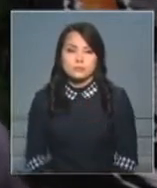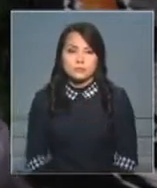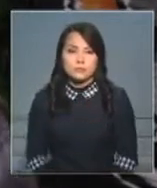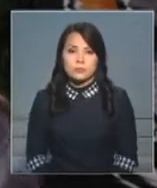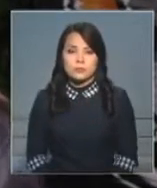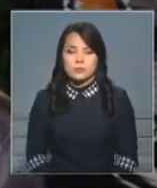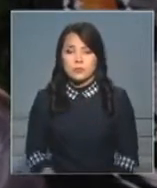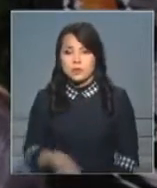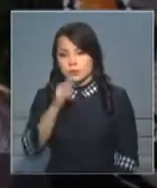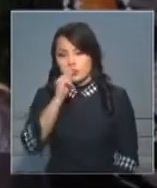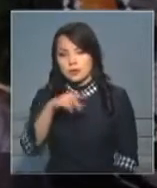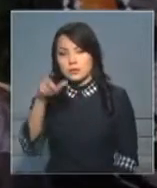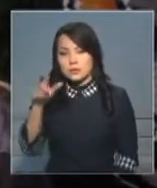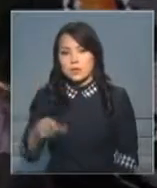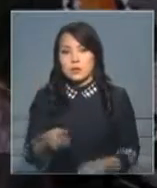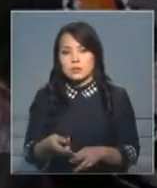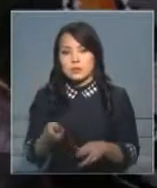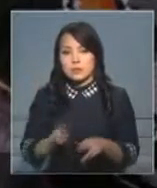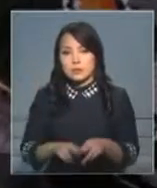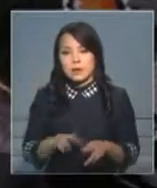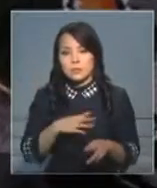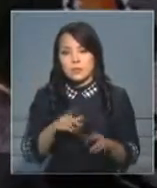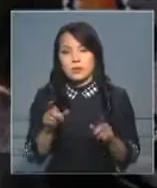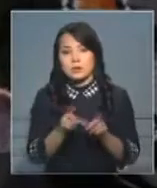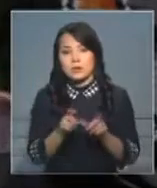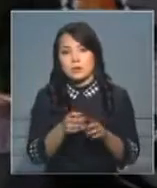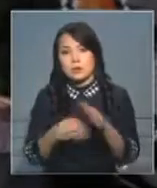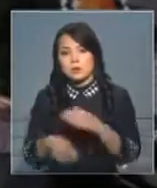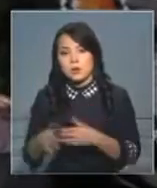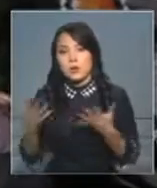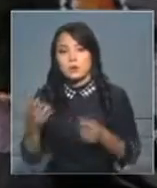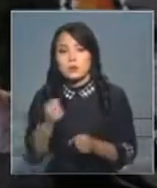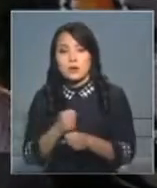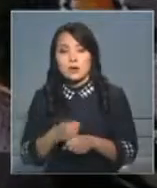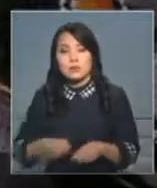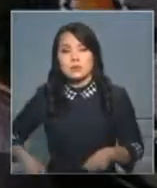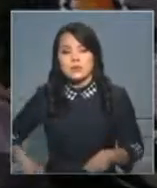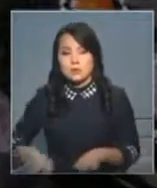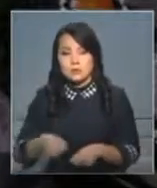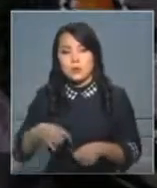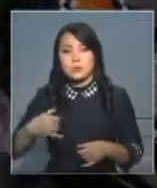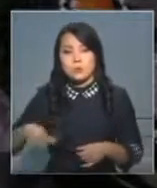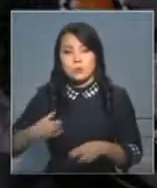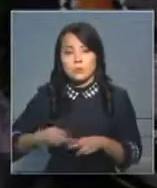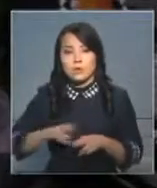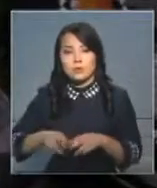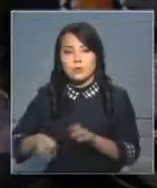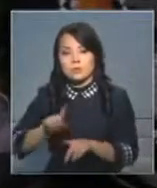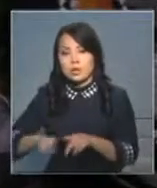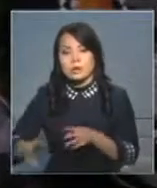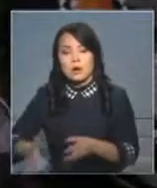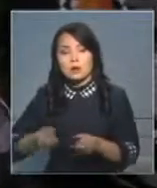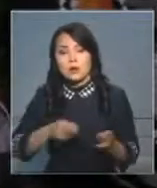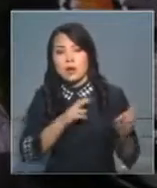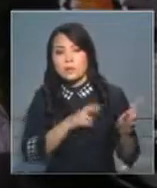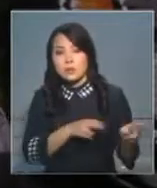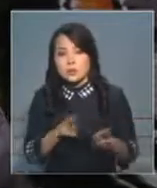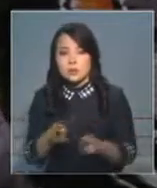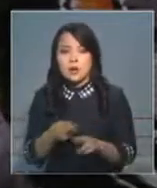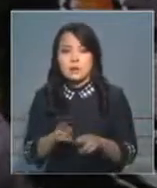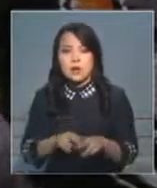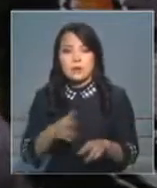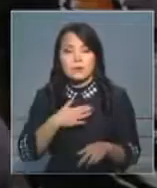Қас күнем алдымен дүкеннен шыққан, қолындағы сөмкеден қару алып шығып, оқ жаудыра бастаған. Қайтыс болғандардың арасында